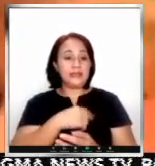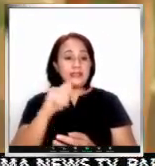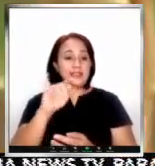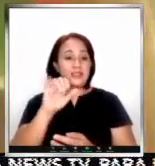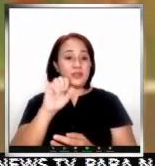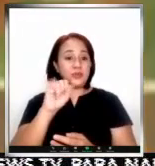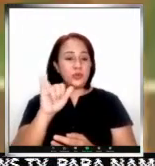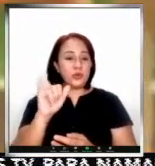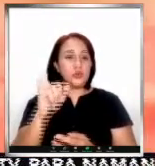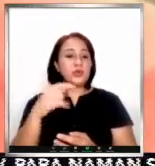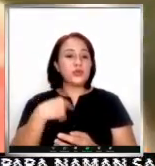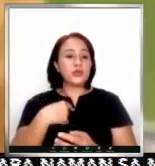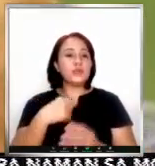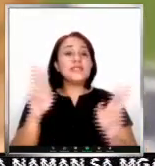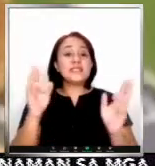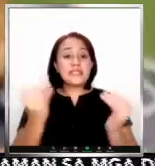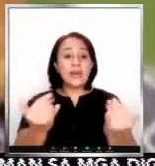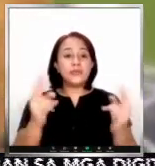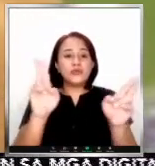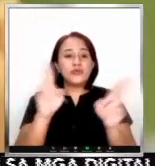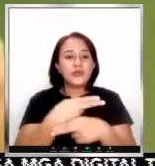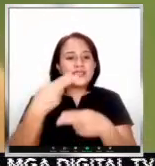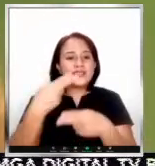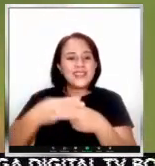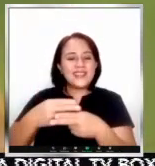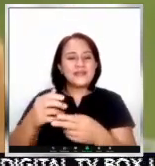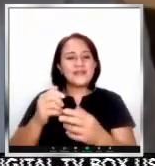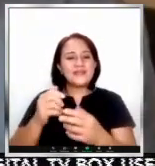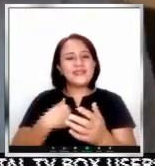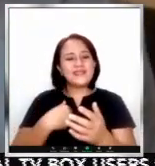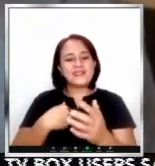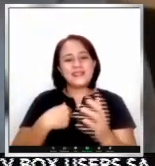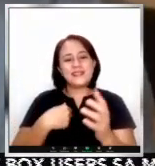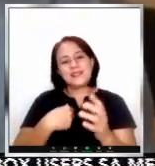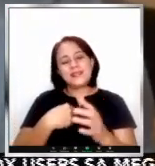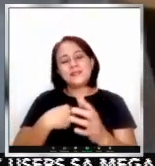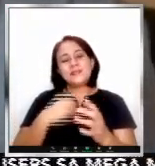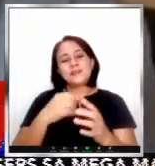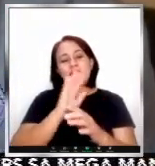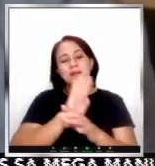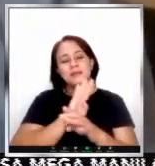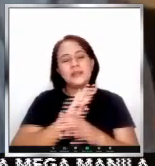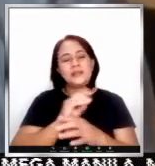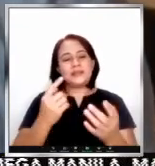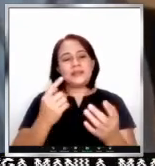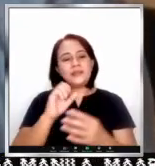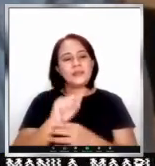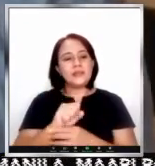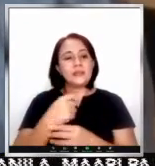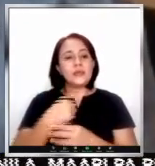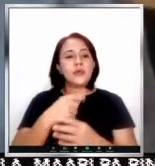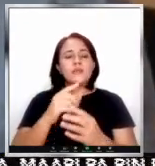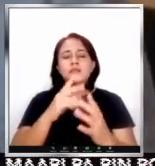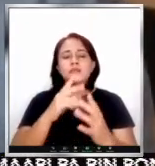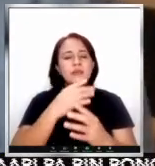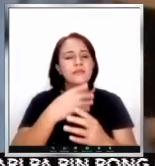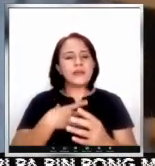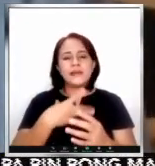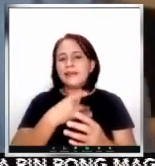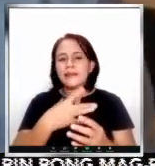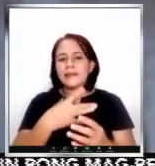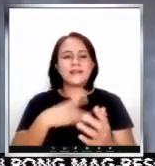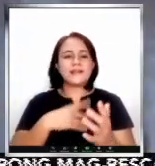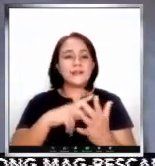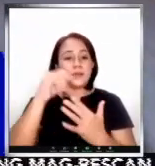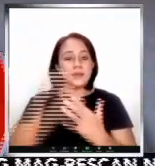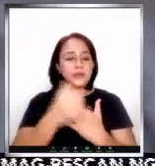sa showbiz. Kinoconsider ko talaga yung One True Love as one of my favorite projects in GMA kasi sobrang ganda ng takbo ng storya